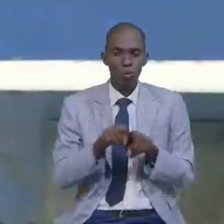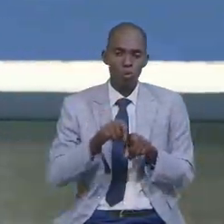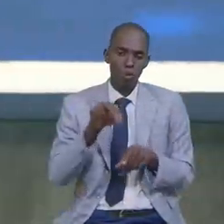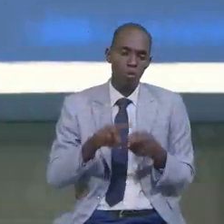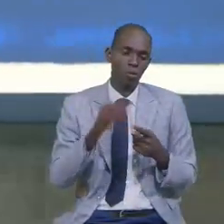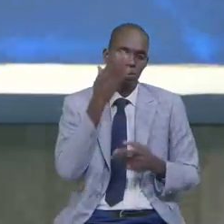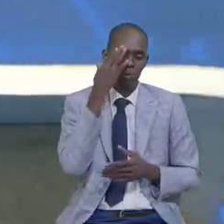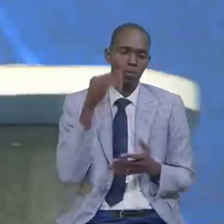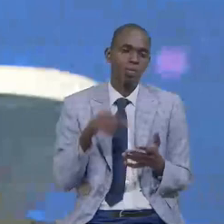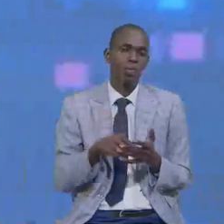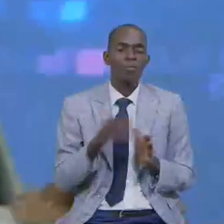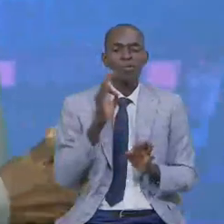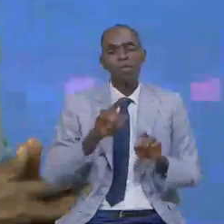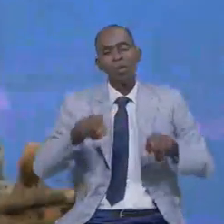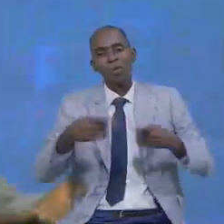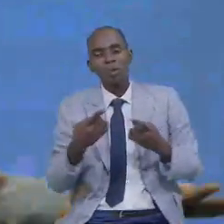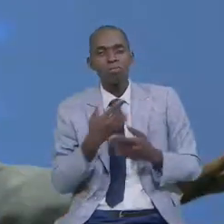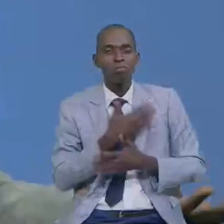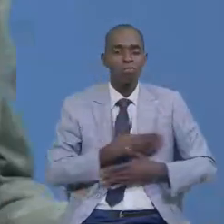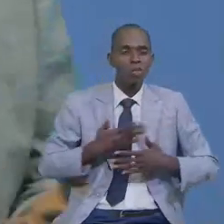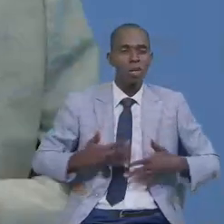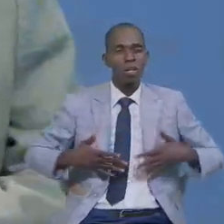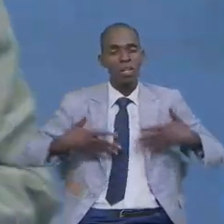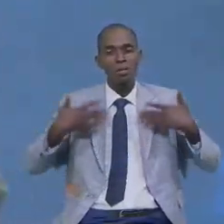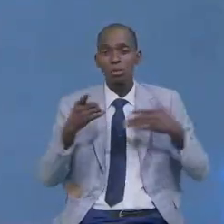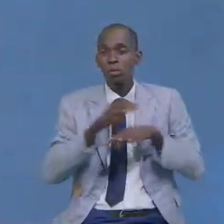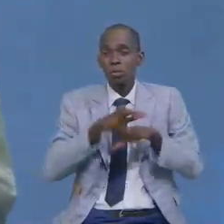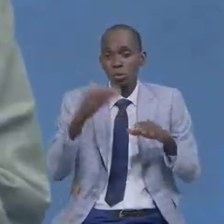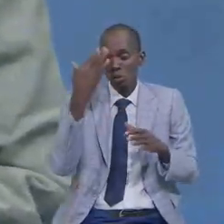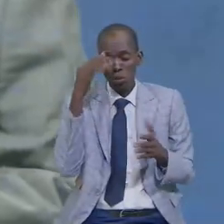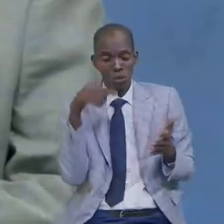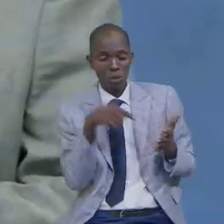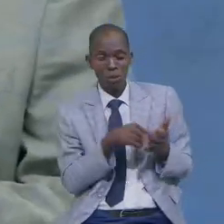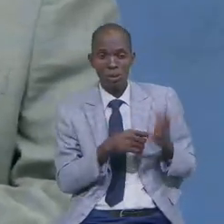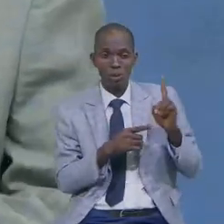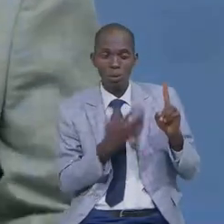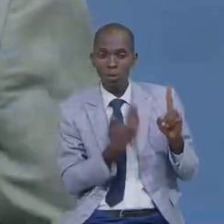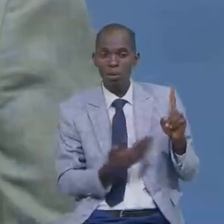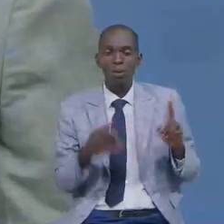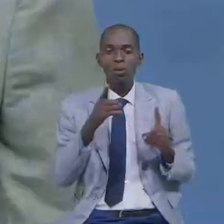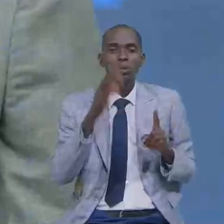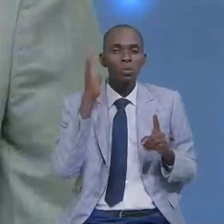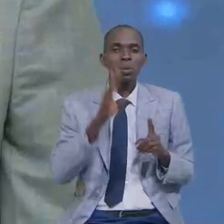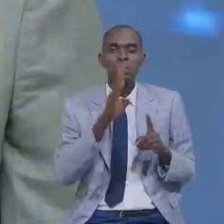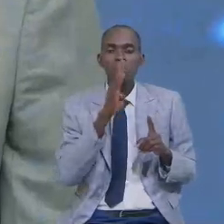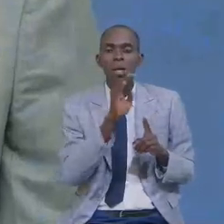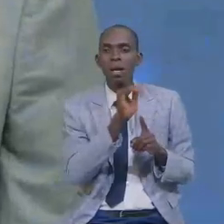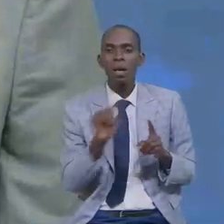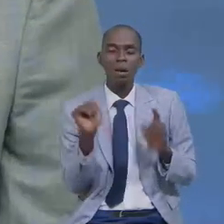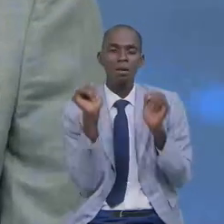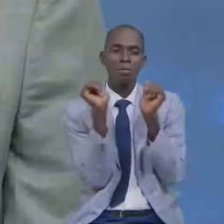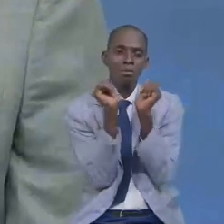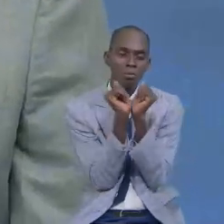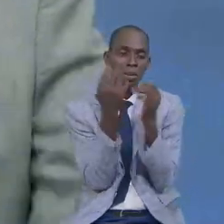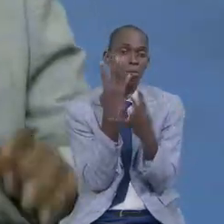vous parcourez la vie et vous ne connaissez pas ceci, vous serez un captif du Dieu de